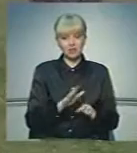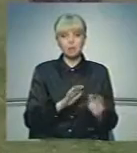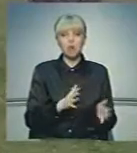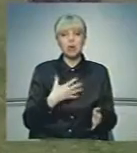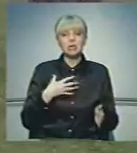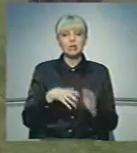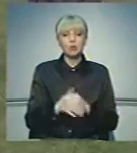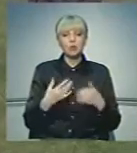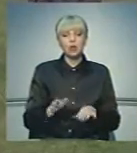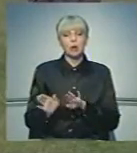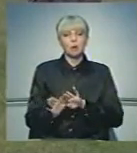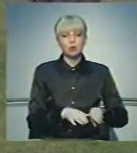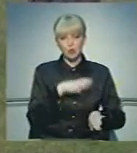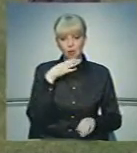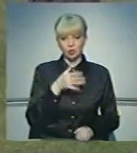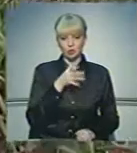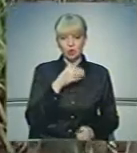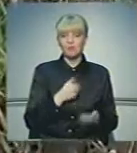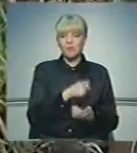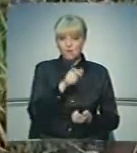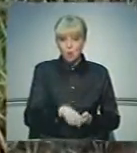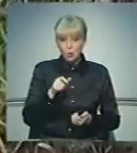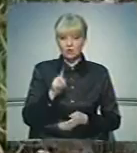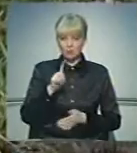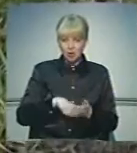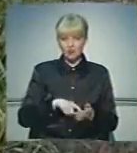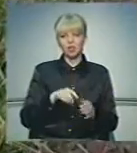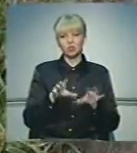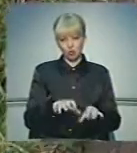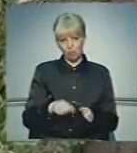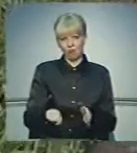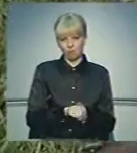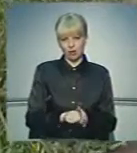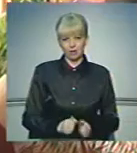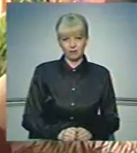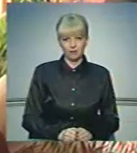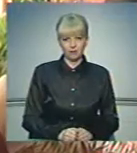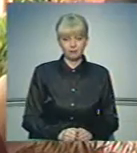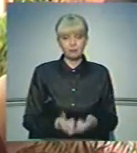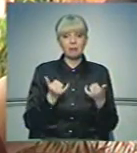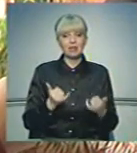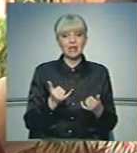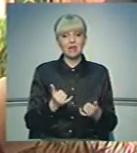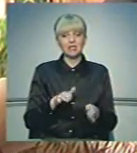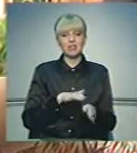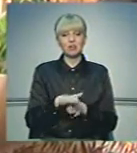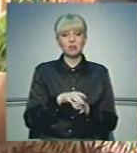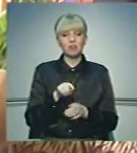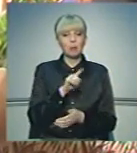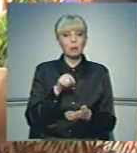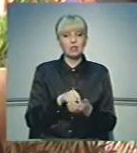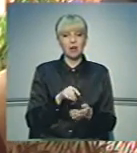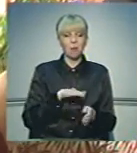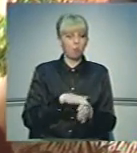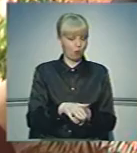моменту загибелі пройшло багато часу. Хоча волонтери впевнені, собак вбили. Наразі відбувається в цьому питанні